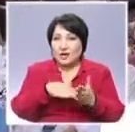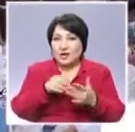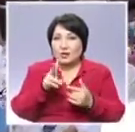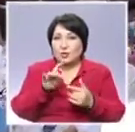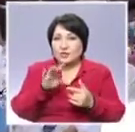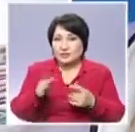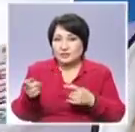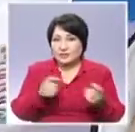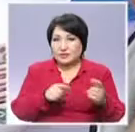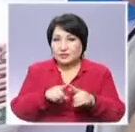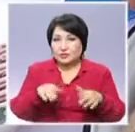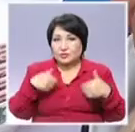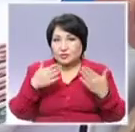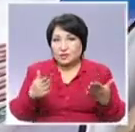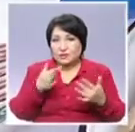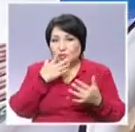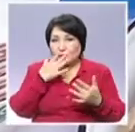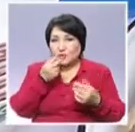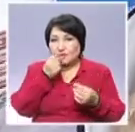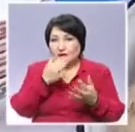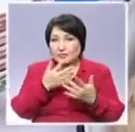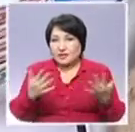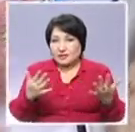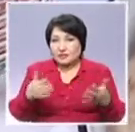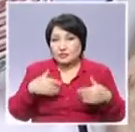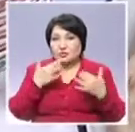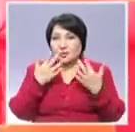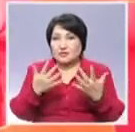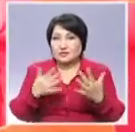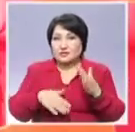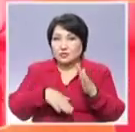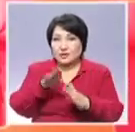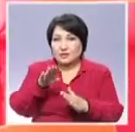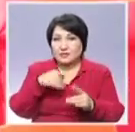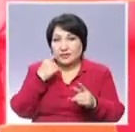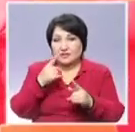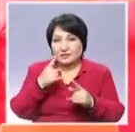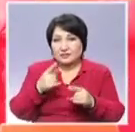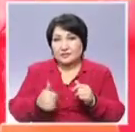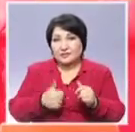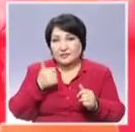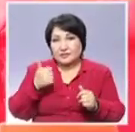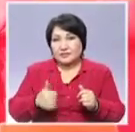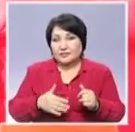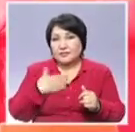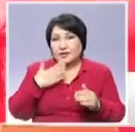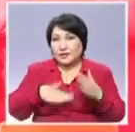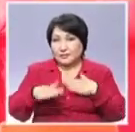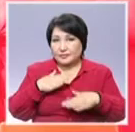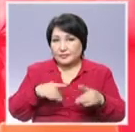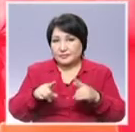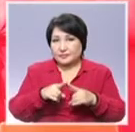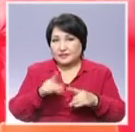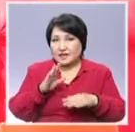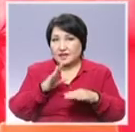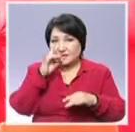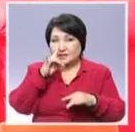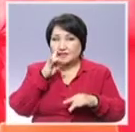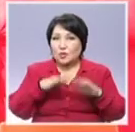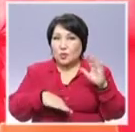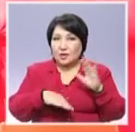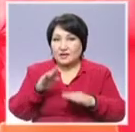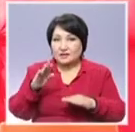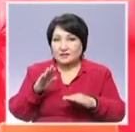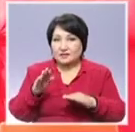үржардың тумасы ұсынған ұлттық тағамдарға деген сұраныстың жоғарғы екенін айтып марқайып қалды. Қазақтың өзіміздің қолдан пісқан тамақтарымызды